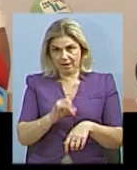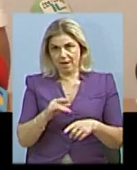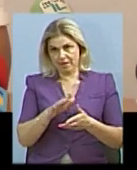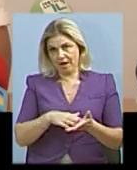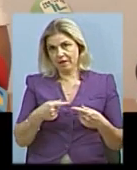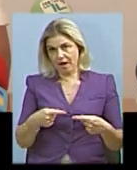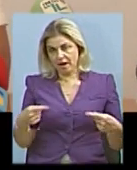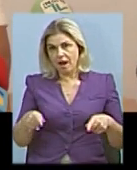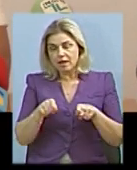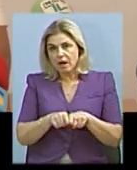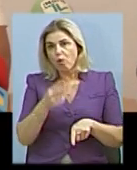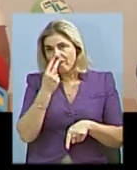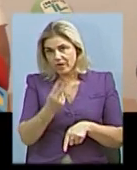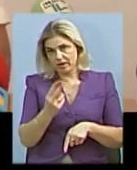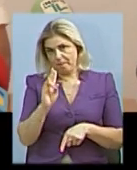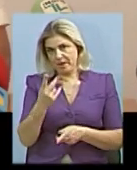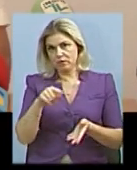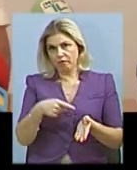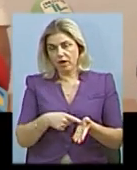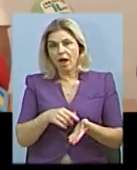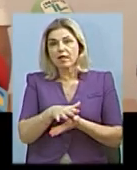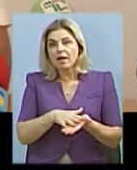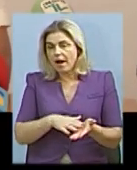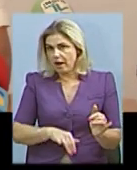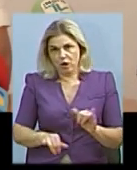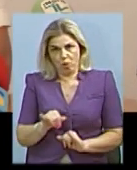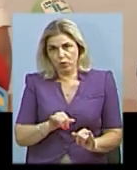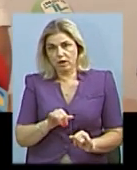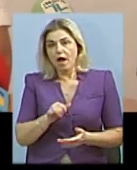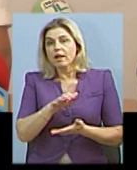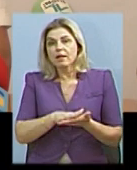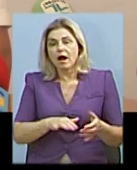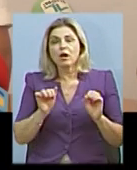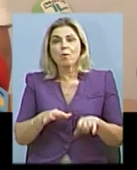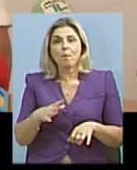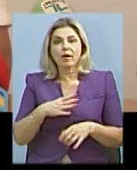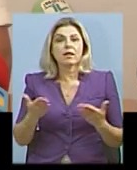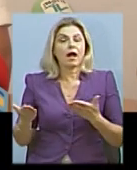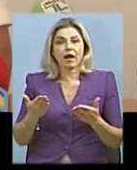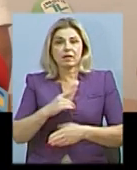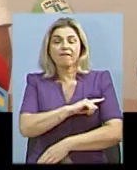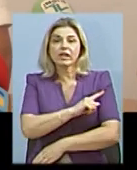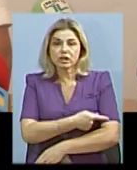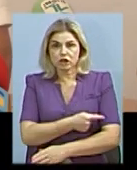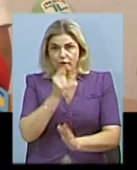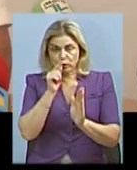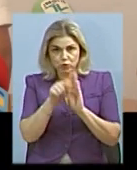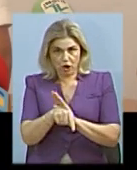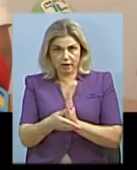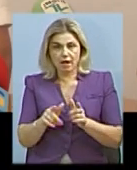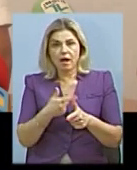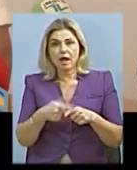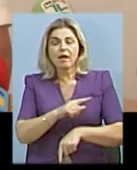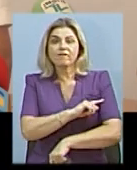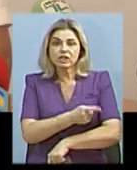Миколаїв. Тобто вже далі нікуди. Тобто далі може бути лише там якісь фізичні втручання або